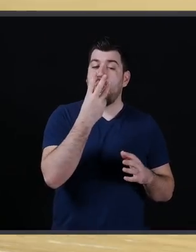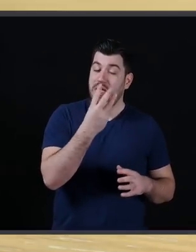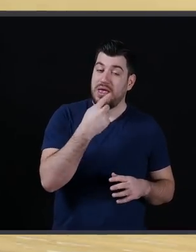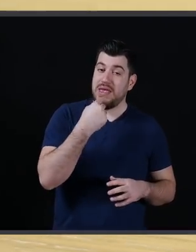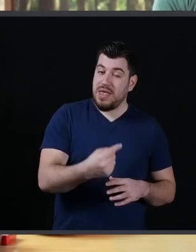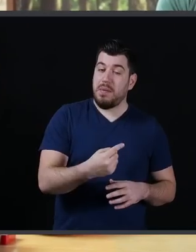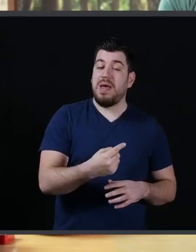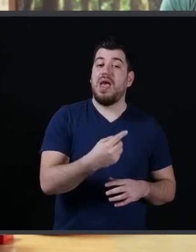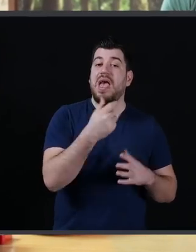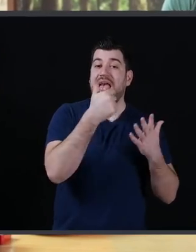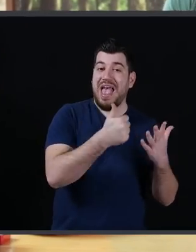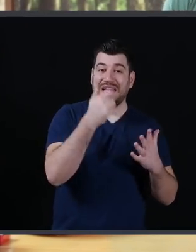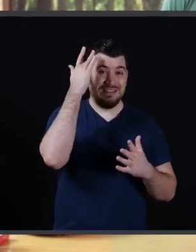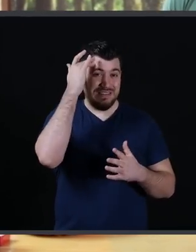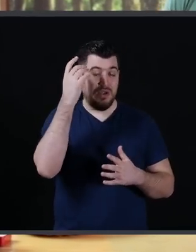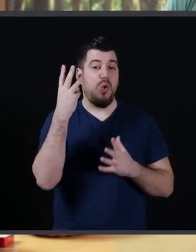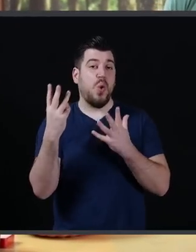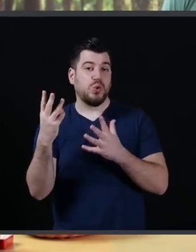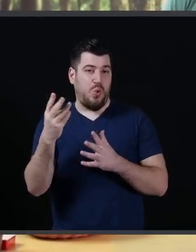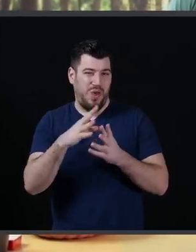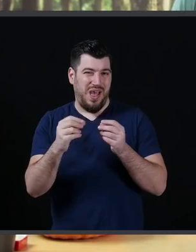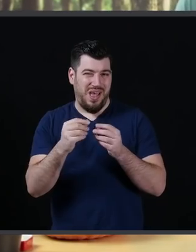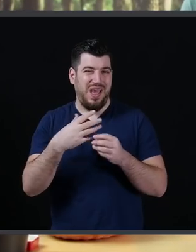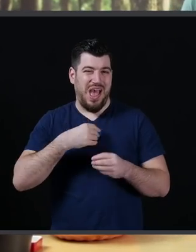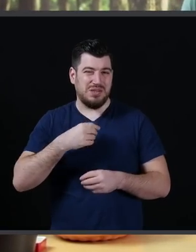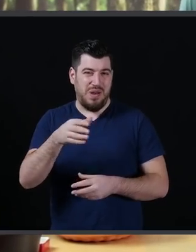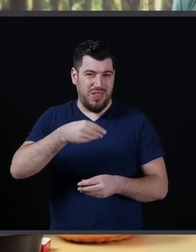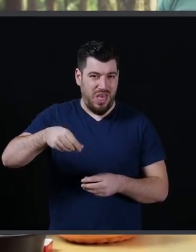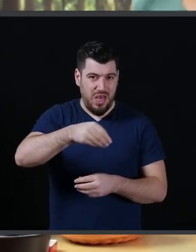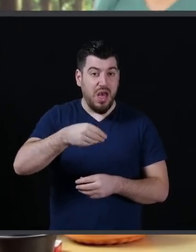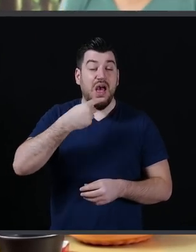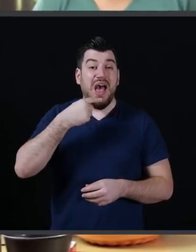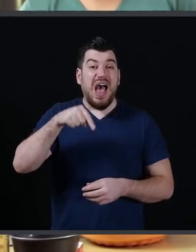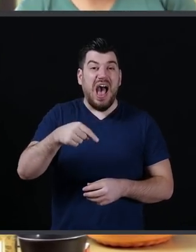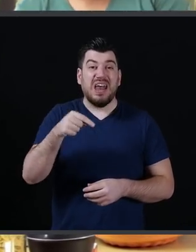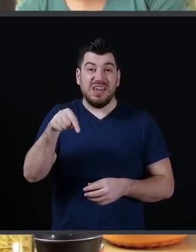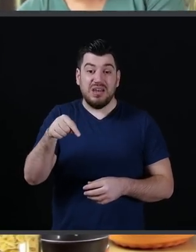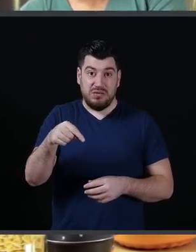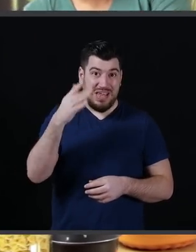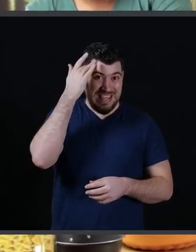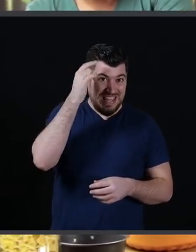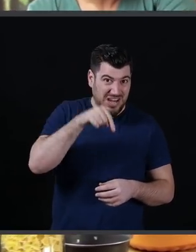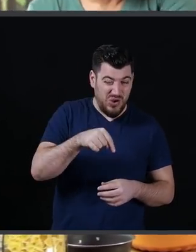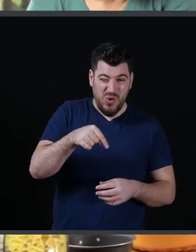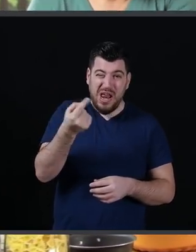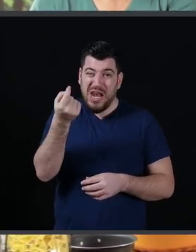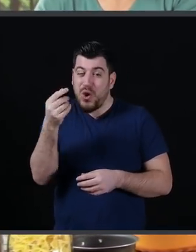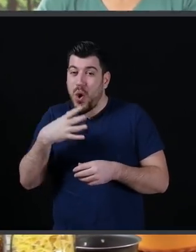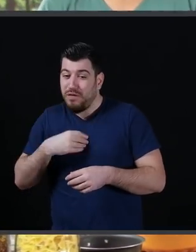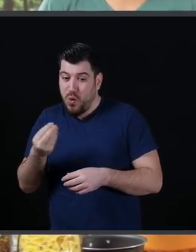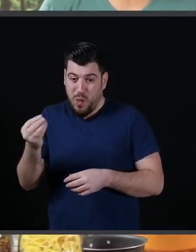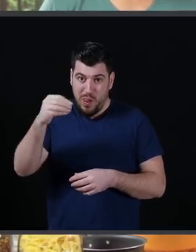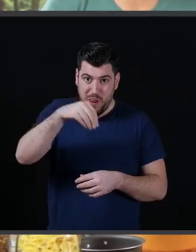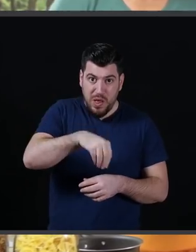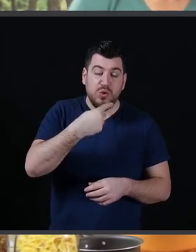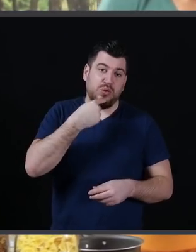ασπράδια από τους κρόκους Σε περίπτωση που έχει έστω και λίγο κρόκο εδώ μέσα στα ασπράδια θα έχουμε πρόβλημα Σε περίπτωση που έχει λίγο νερό μέσα στο μίξερ θα έχουμε πρόβλημα Οπότε